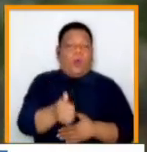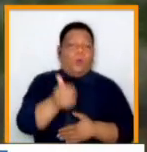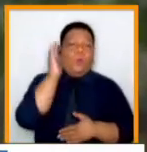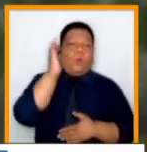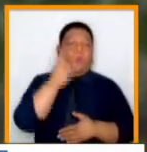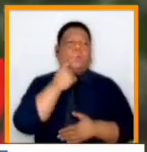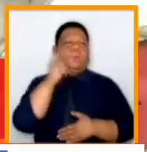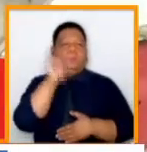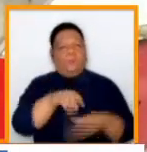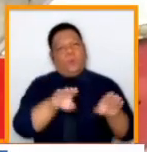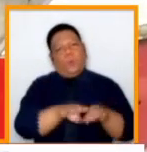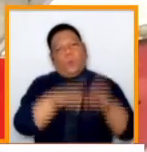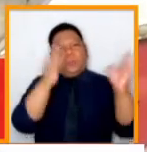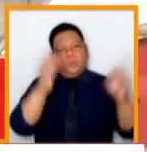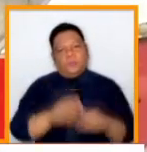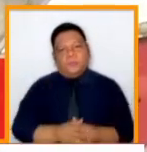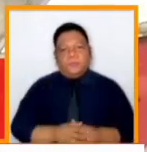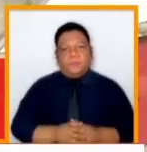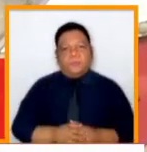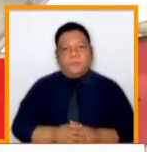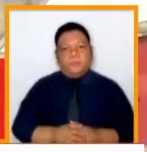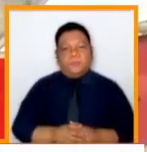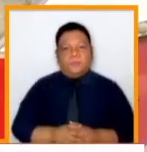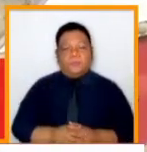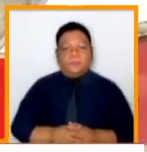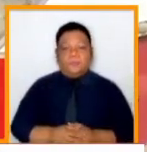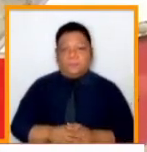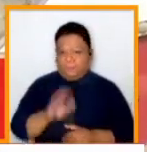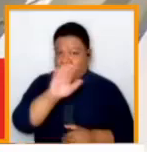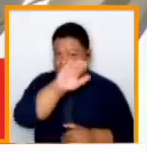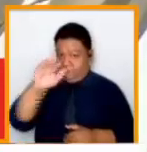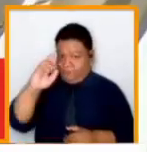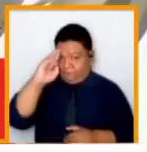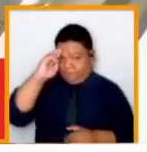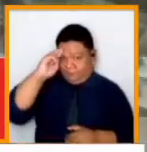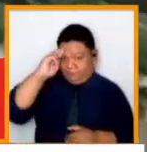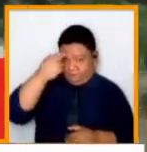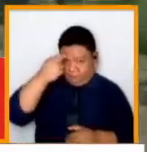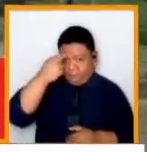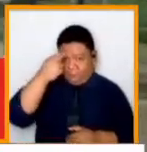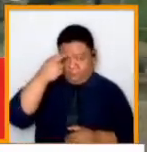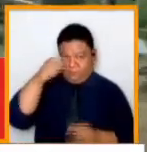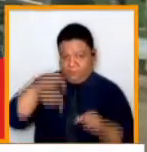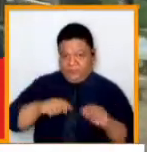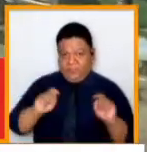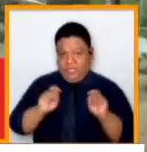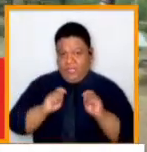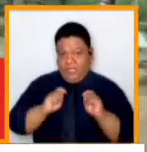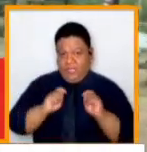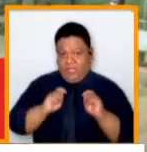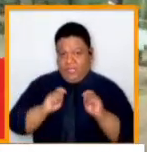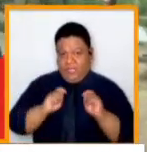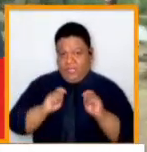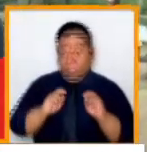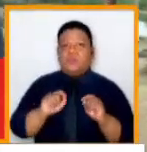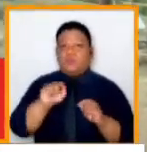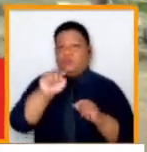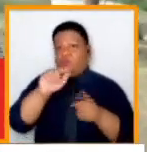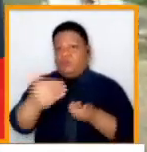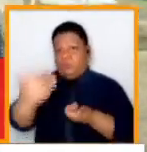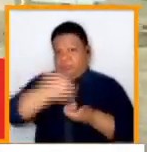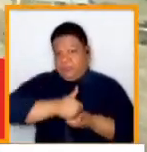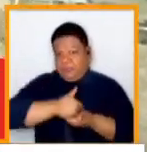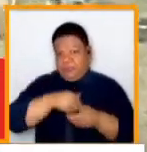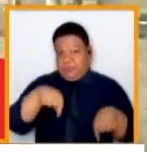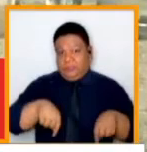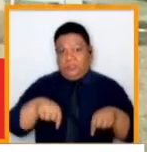ito. Susan, paalala ng lokal na pamahalaan ng Tagaytay, doon sa mga pupunta rito, bawal, bukod